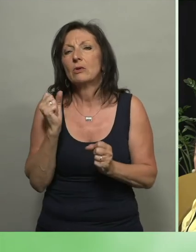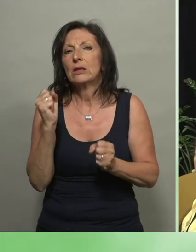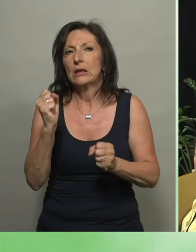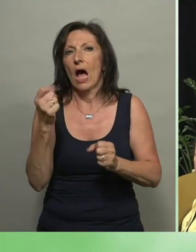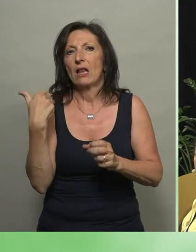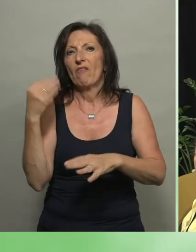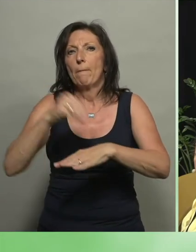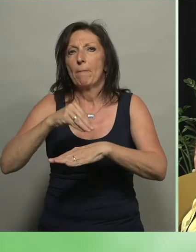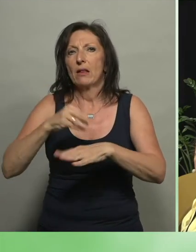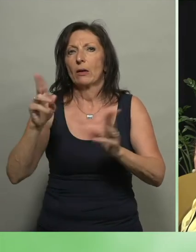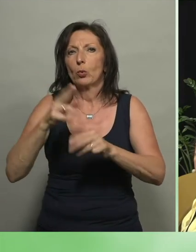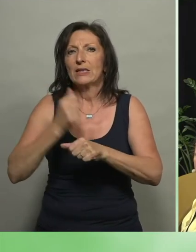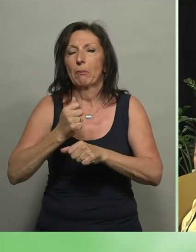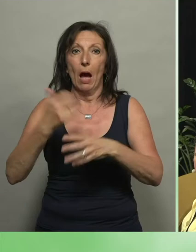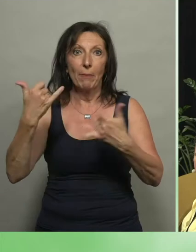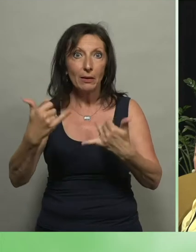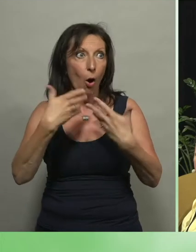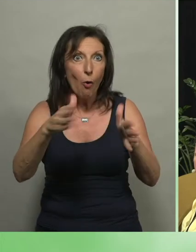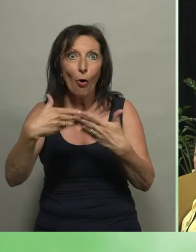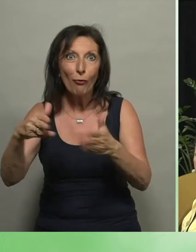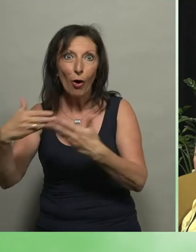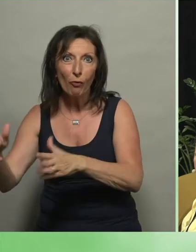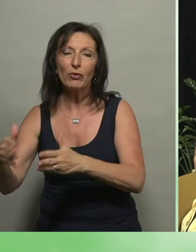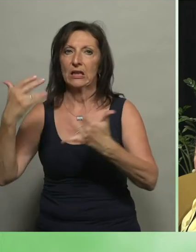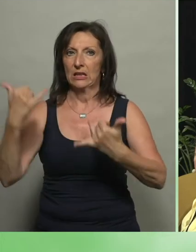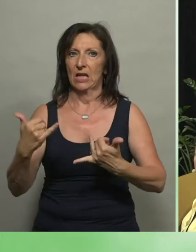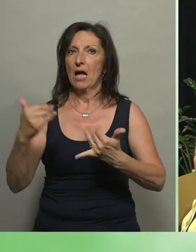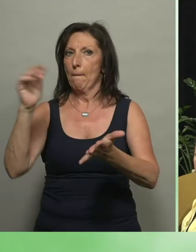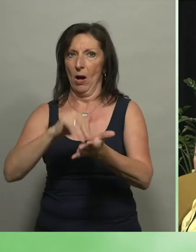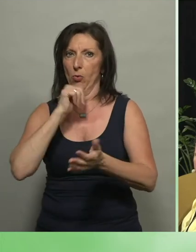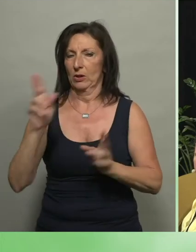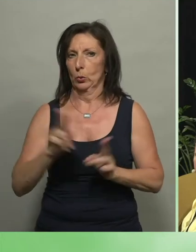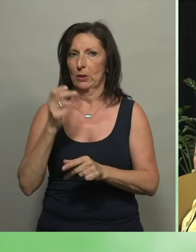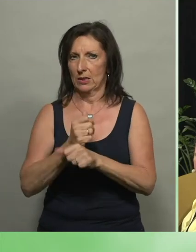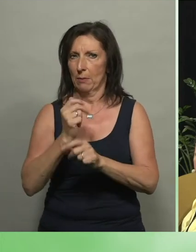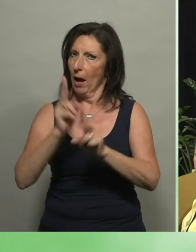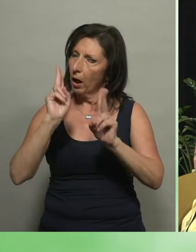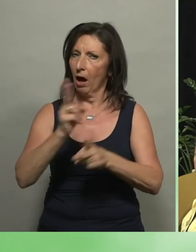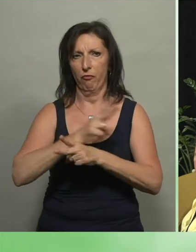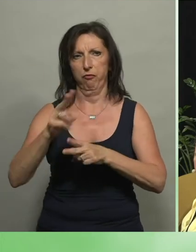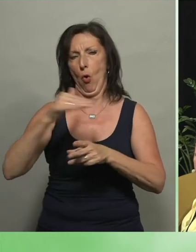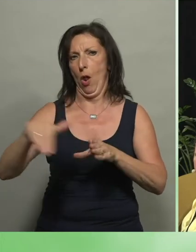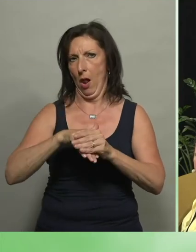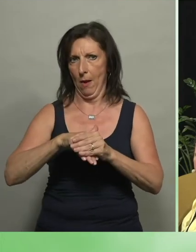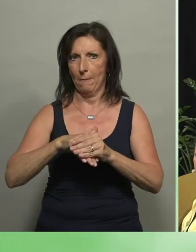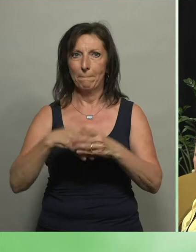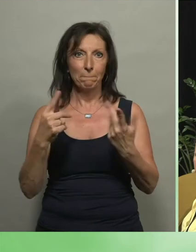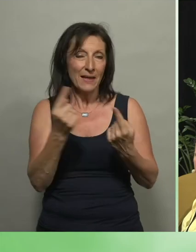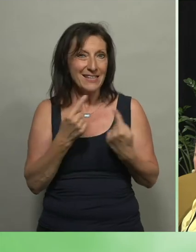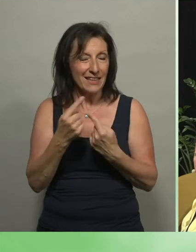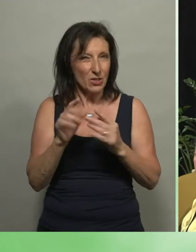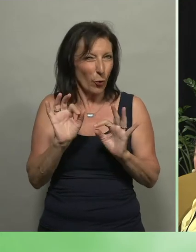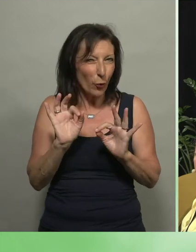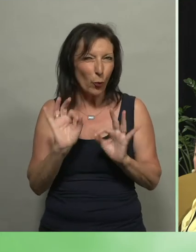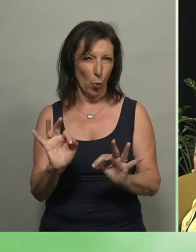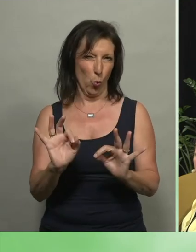haben, aber jetzt durch die Öffnungen die Menschen wieder voll in Beschäftigung gekommen sind. Diese gute Lage, diese vergleichsweise